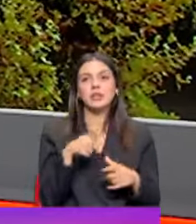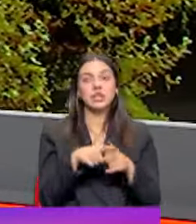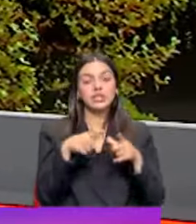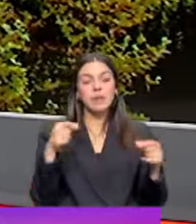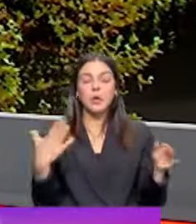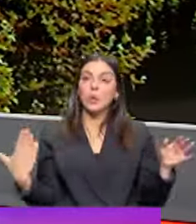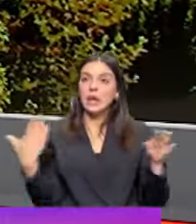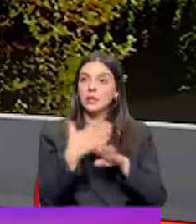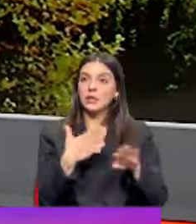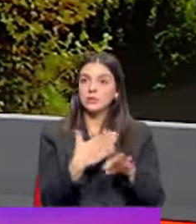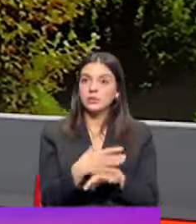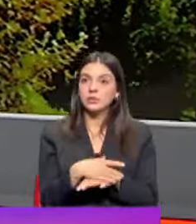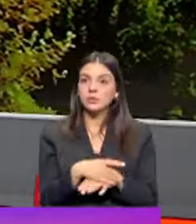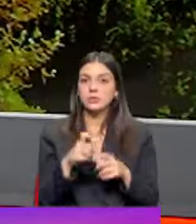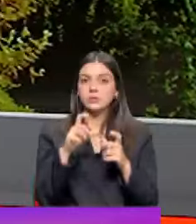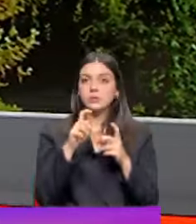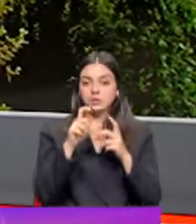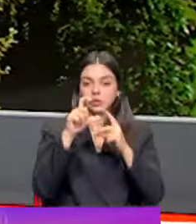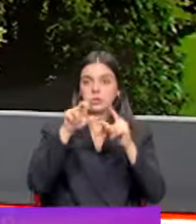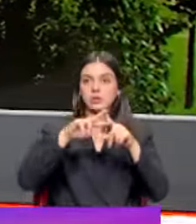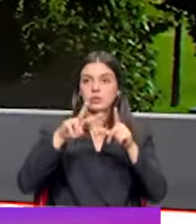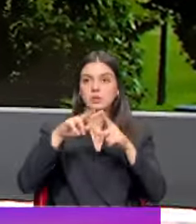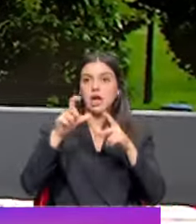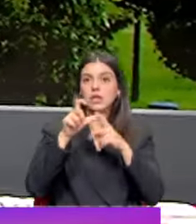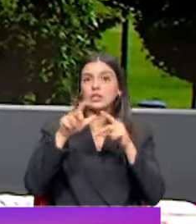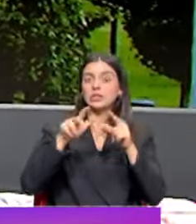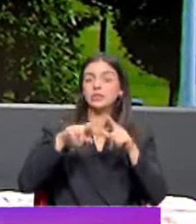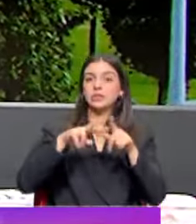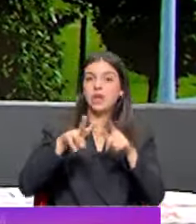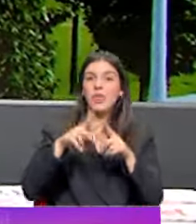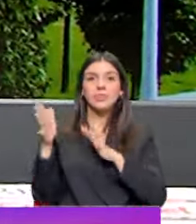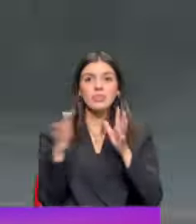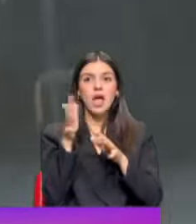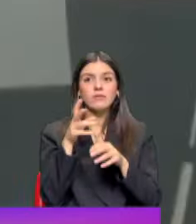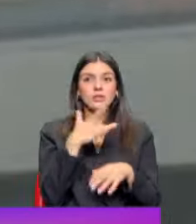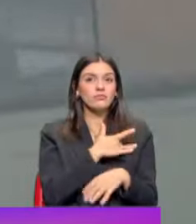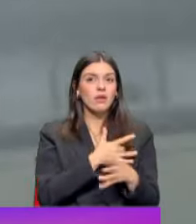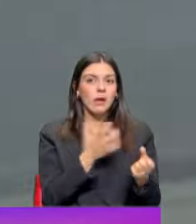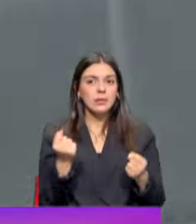Japonya'ya doğru gideceğiz. Şanşan tayfunu can aldı.